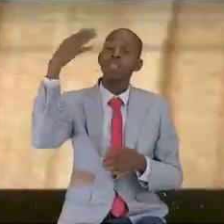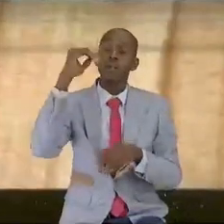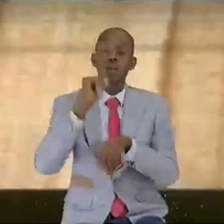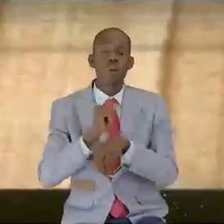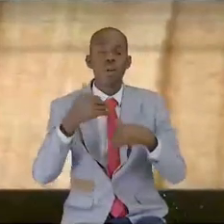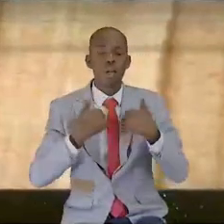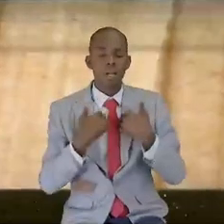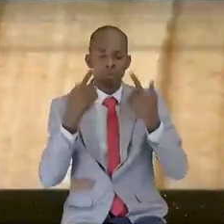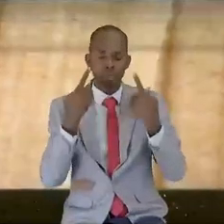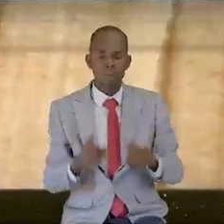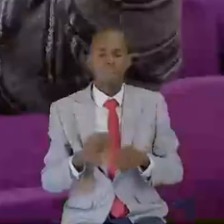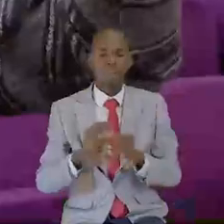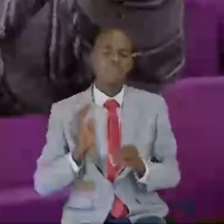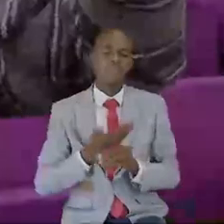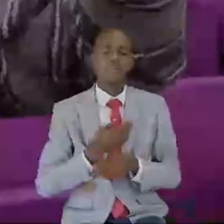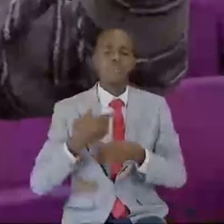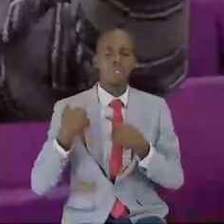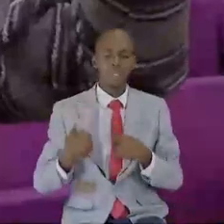été faite dans nos cœurs.